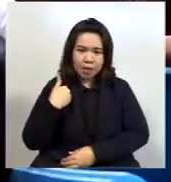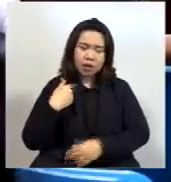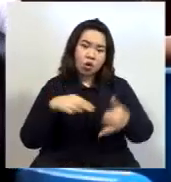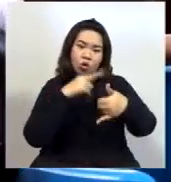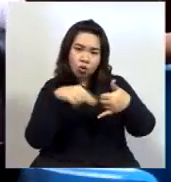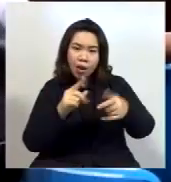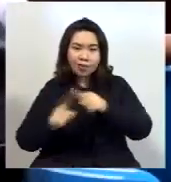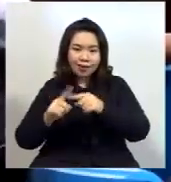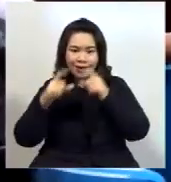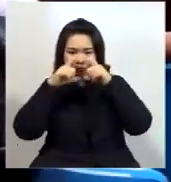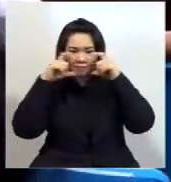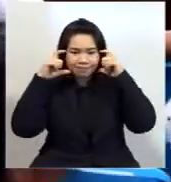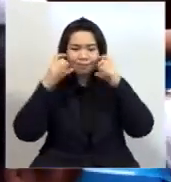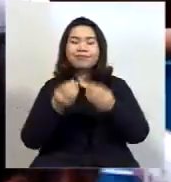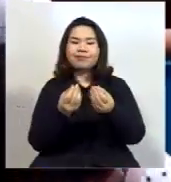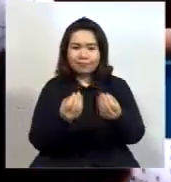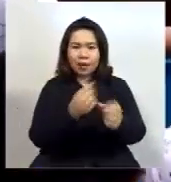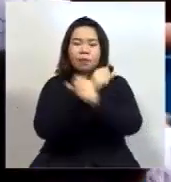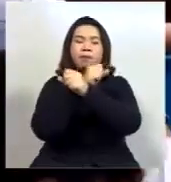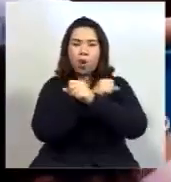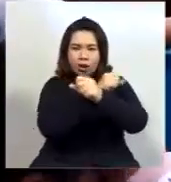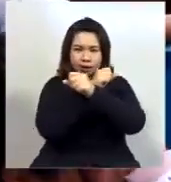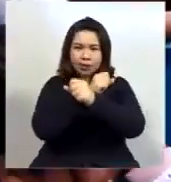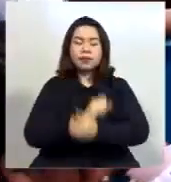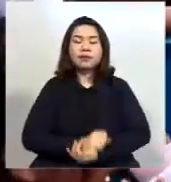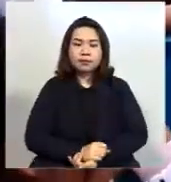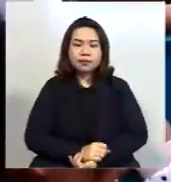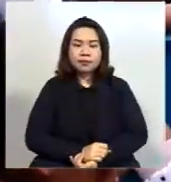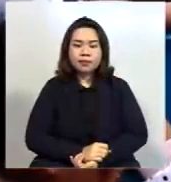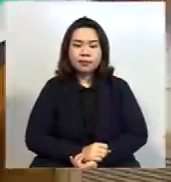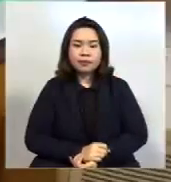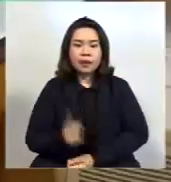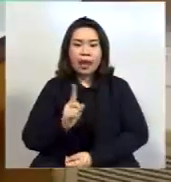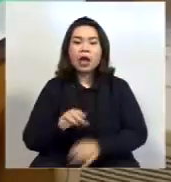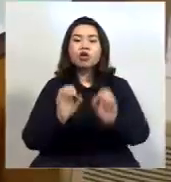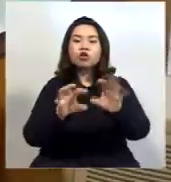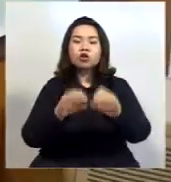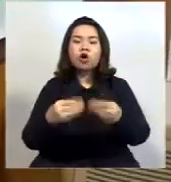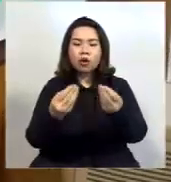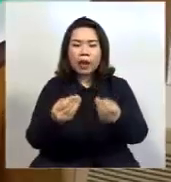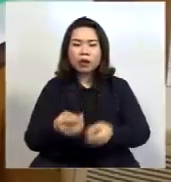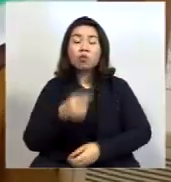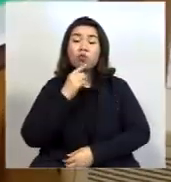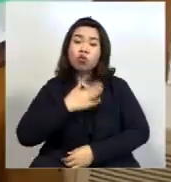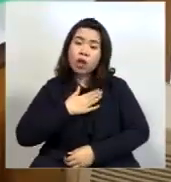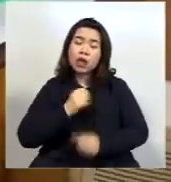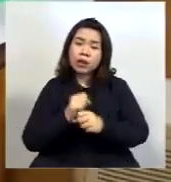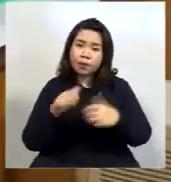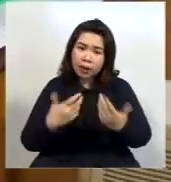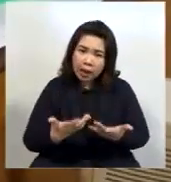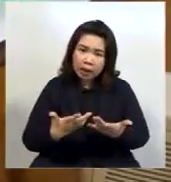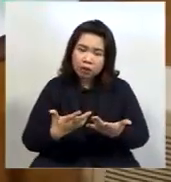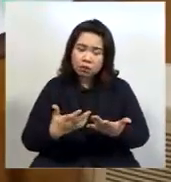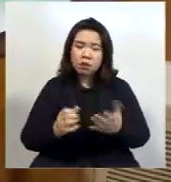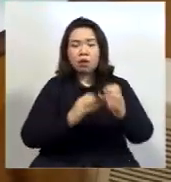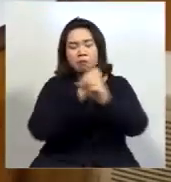รับการรักษาในโรงพยาบาลเพื่อเป็นการป้องกันการติดเชื้อแล้วก็ให้ความรู้ด้วยนะคะว่าปฏิบัติตนยังไงทำตัวยังไงให้